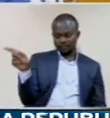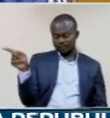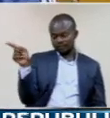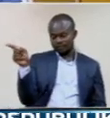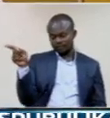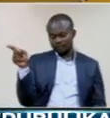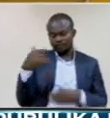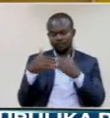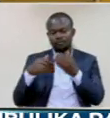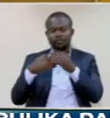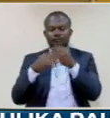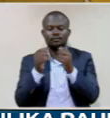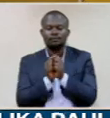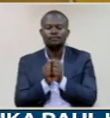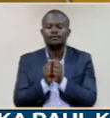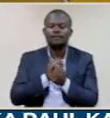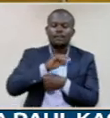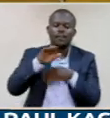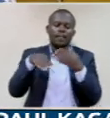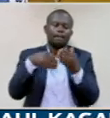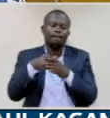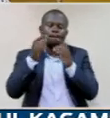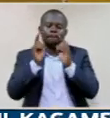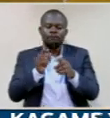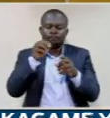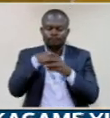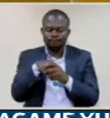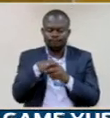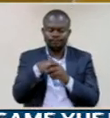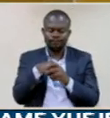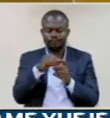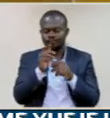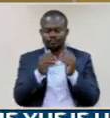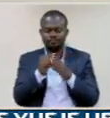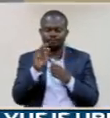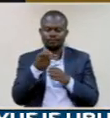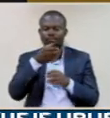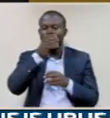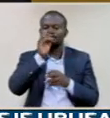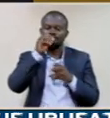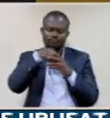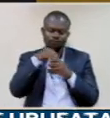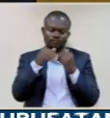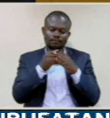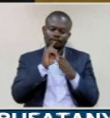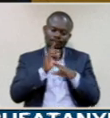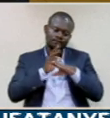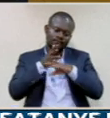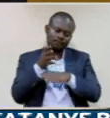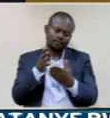ka butike hose ubwo basanzemo abandi bantu babiri banyweragamo ayo ni amabwiriza